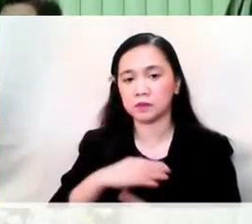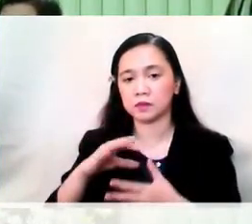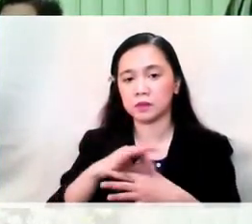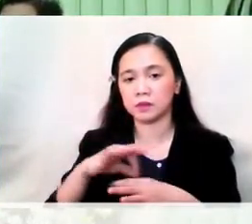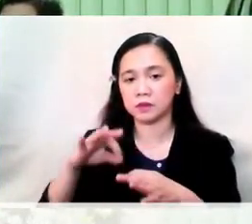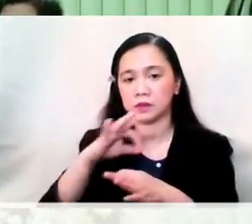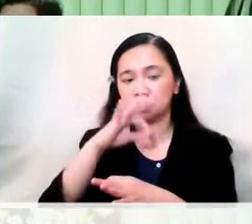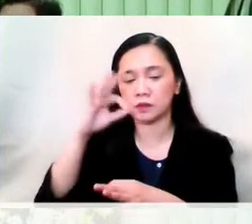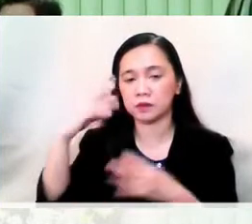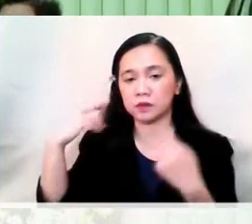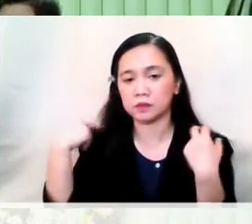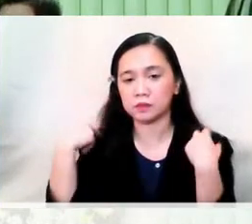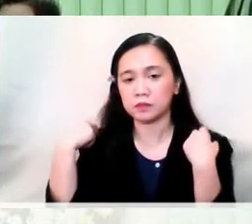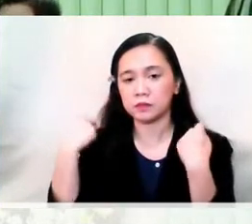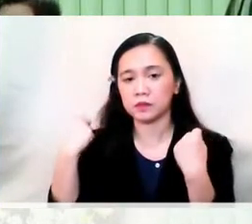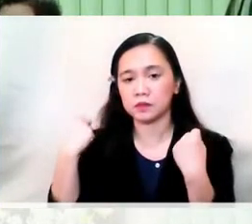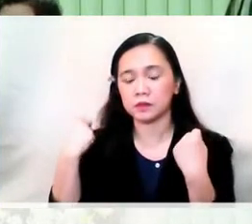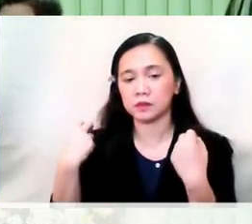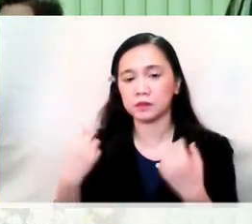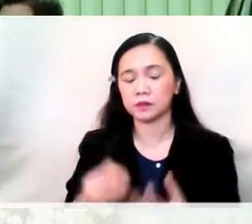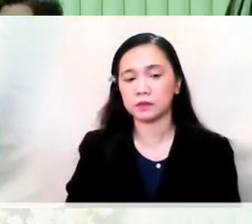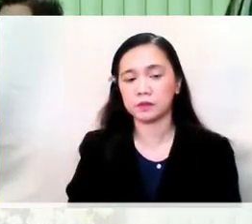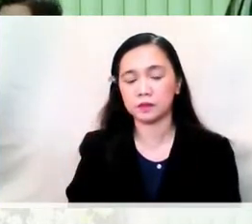ay gagaling na ako.